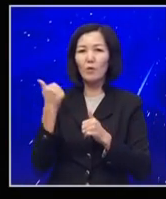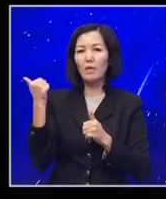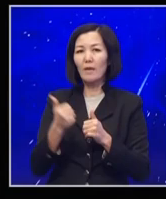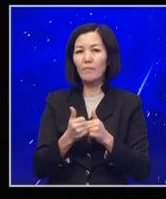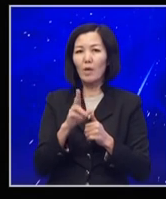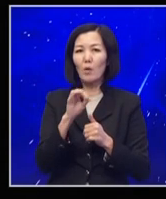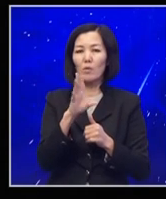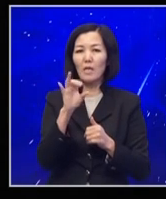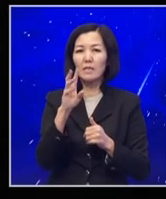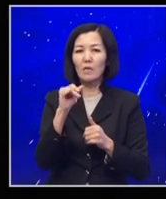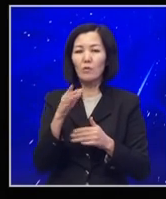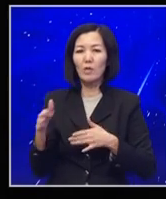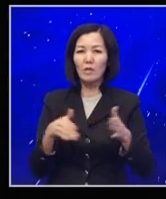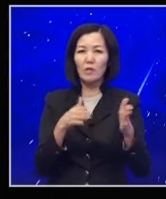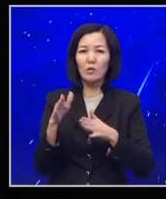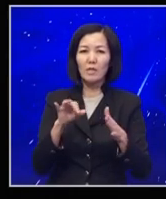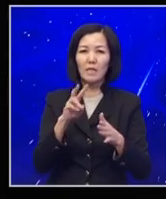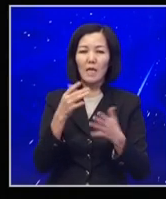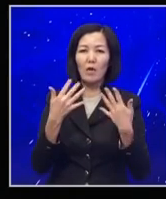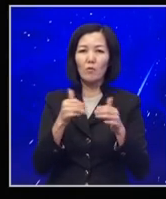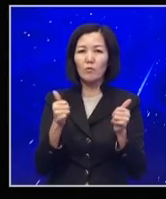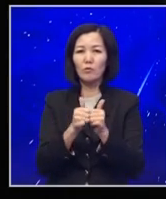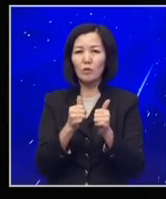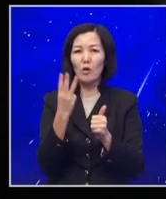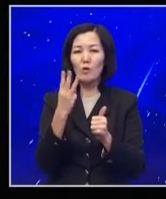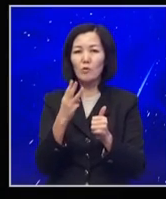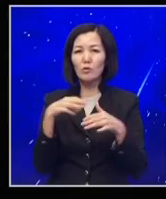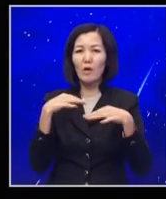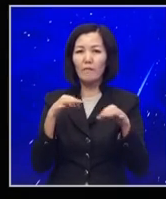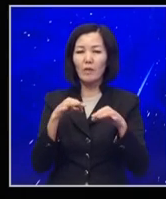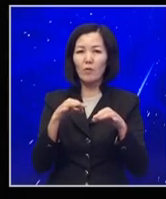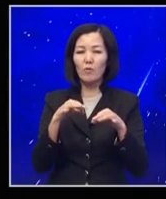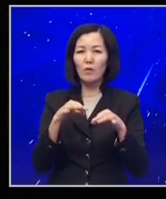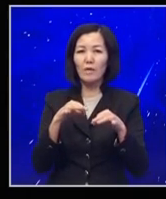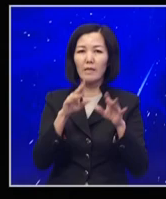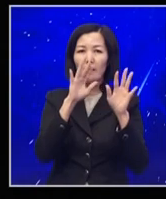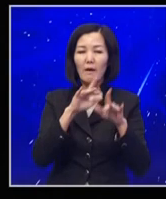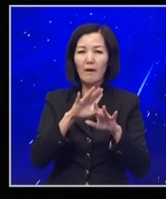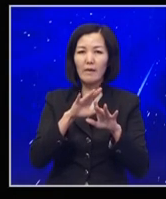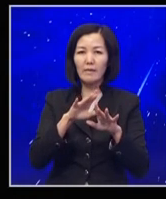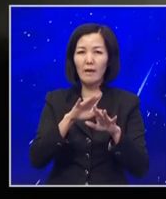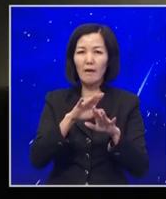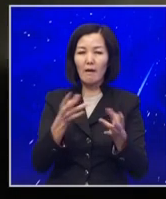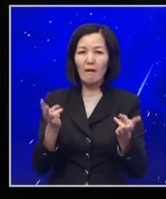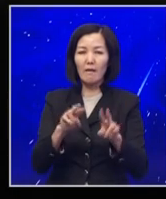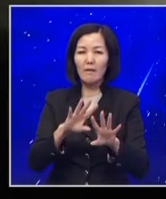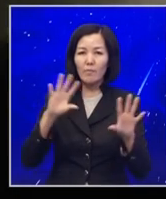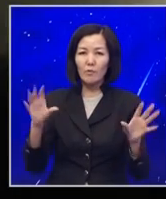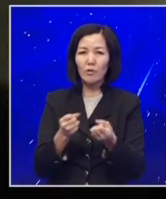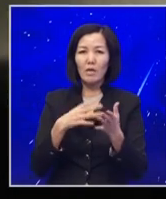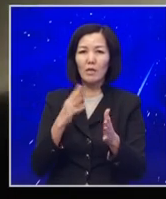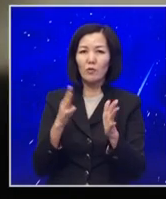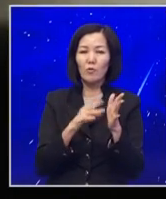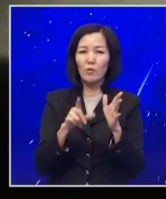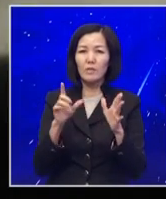соңында Көктал Сарыөзек тас жолының ынталы ауылы тұсында да үш автокөлік қар құрсауынан құтқарылды. Жолда қалған 9 адам дін